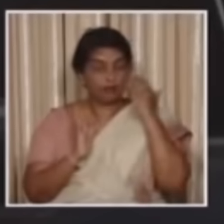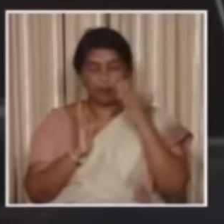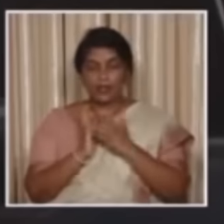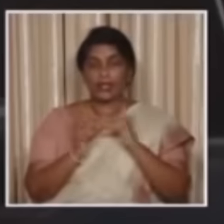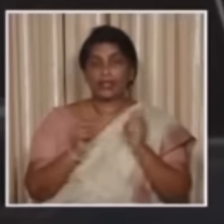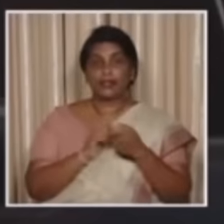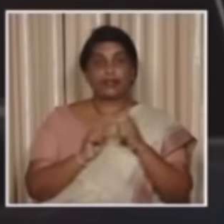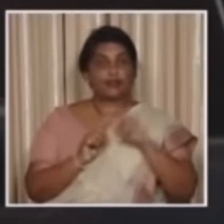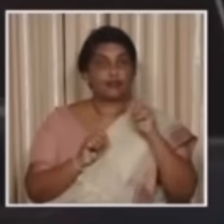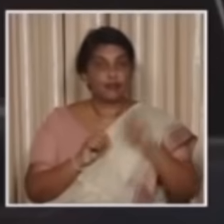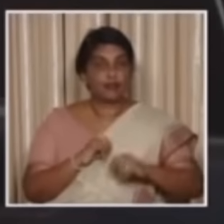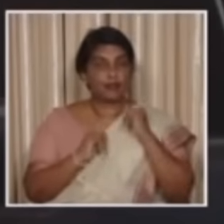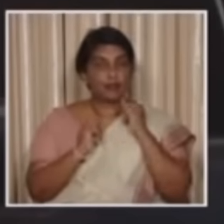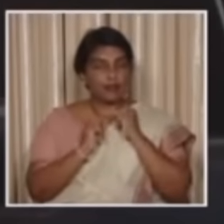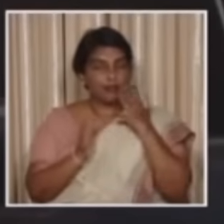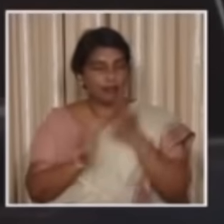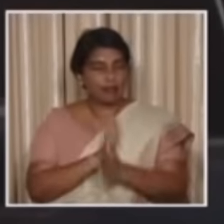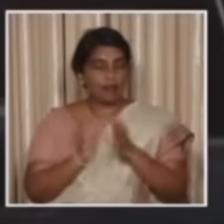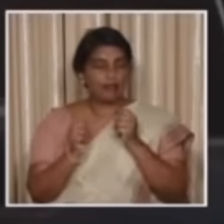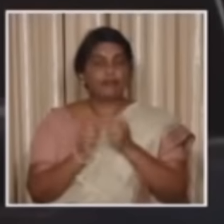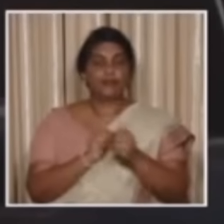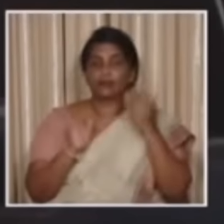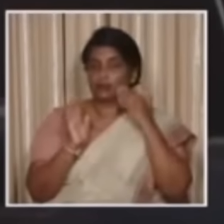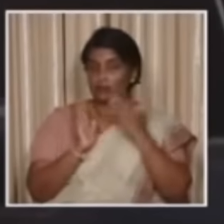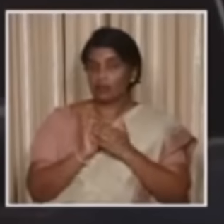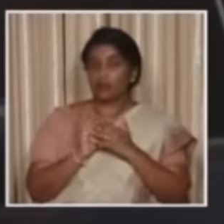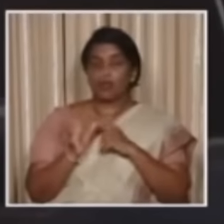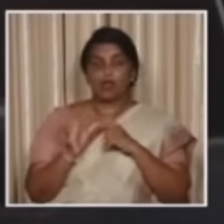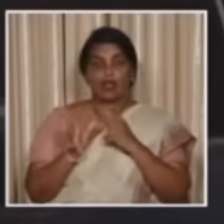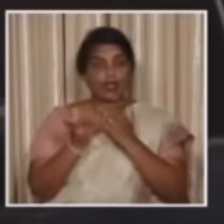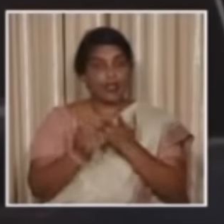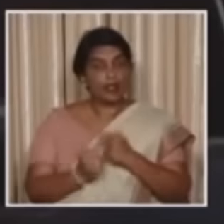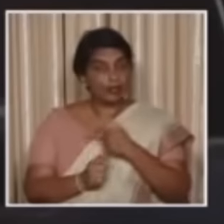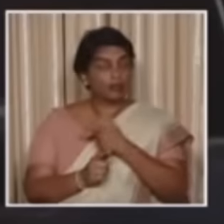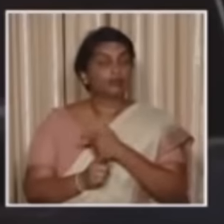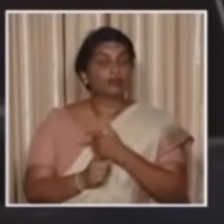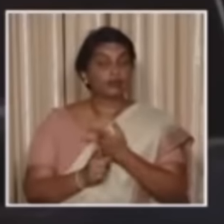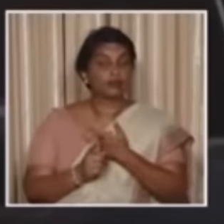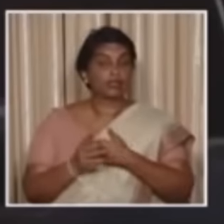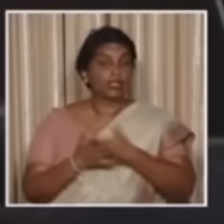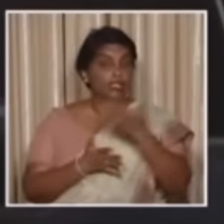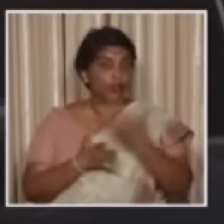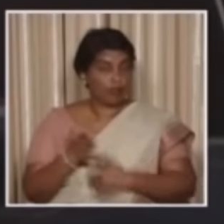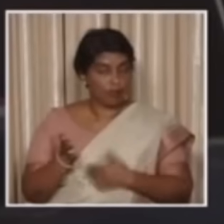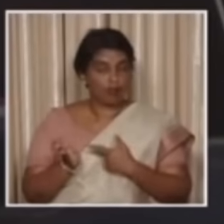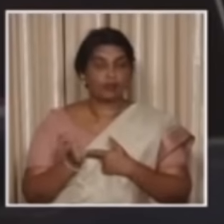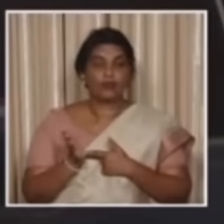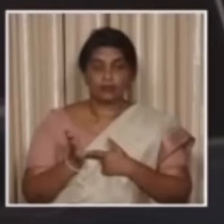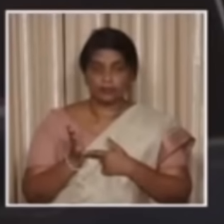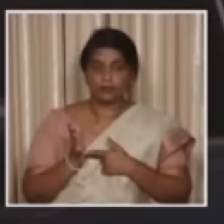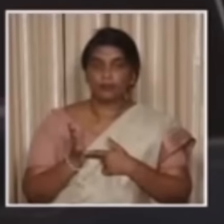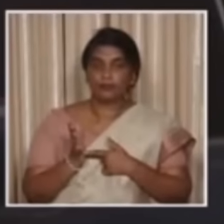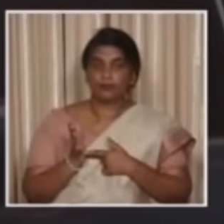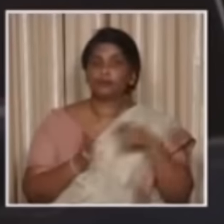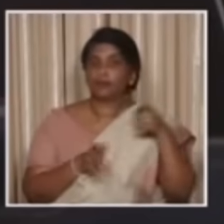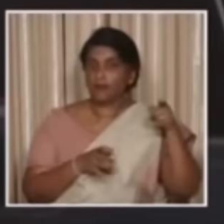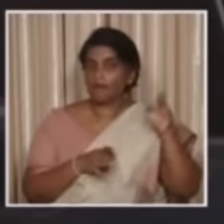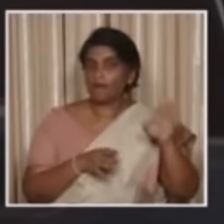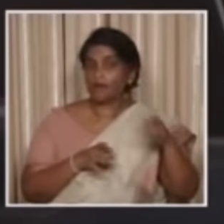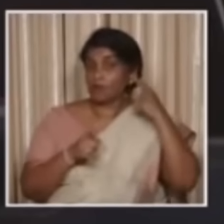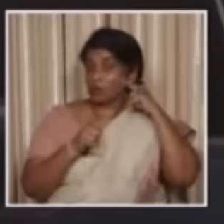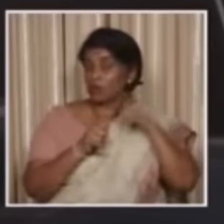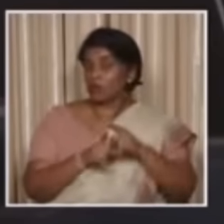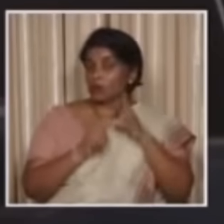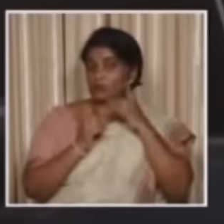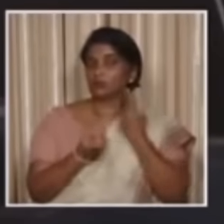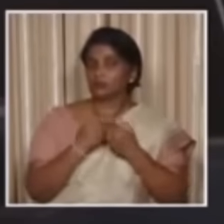बोर्ड करप वरदि पिलिबंदव विगणकाधिपति डिपार्टमेंट करप फोरेंसिक रिपोर्ट एक तीनो ये मत इंदला